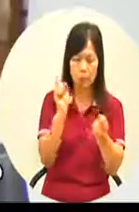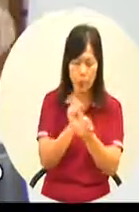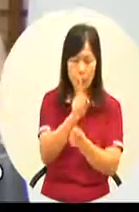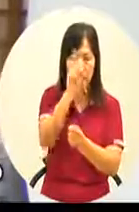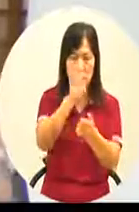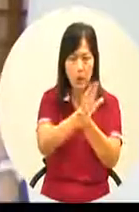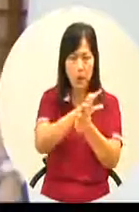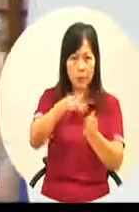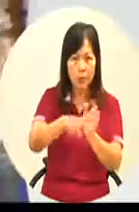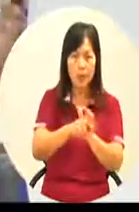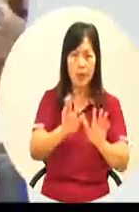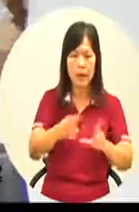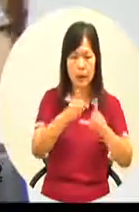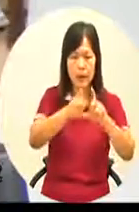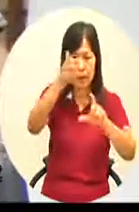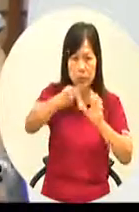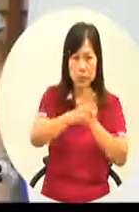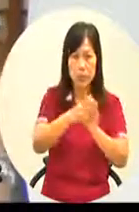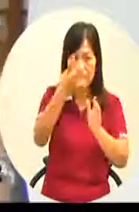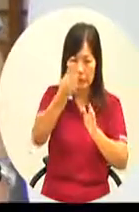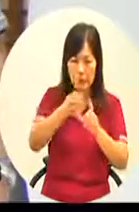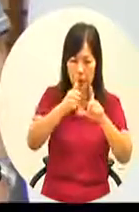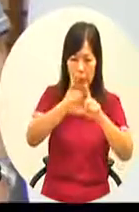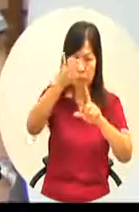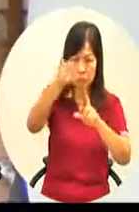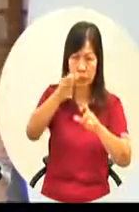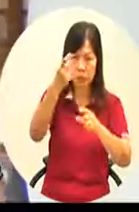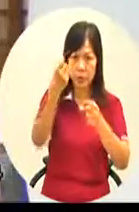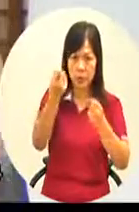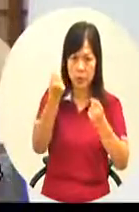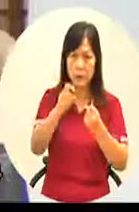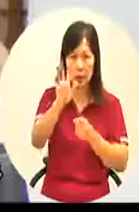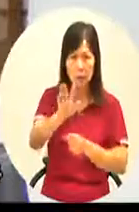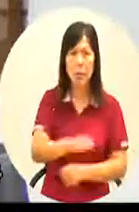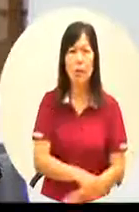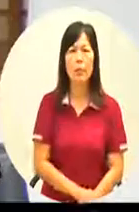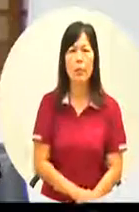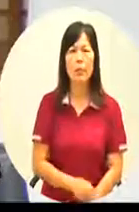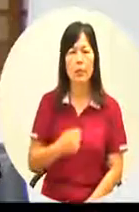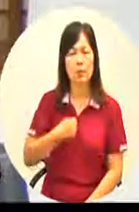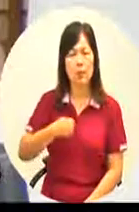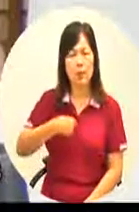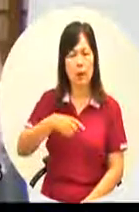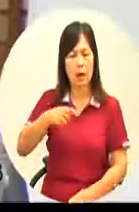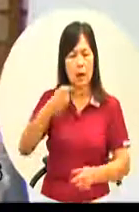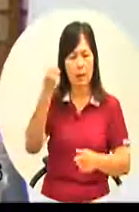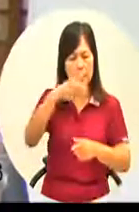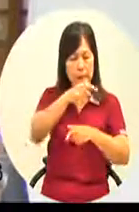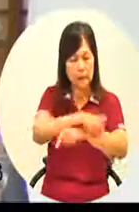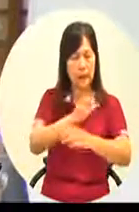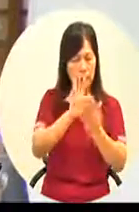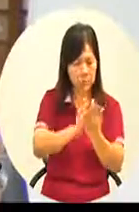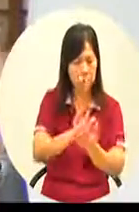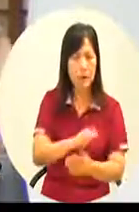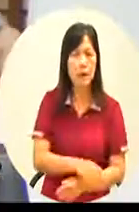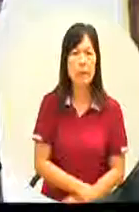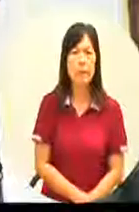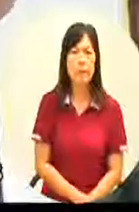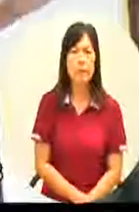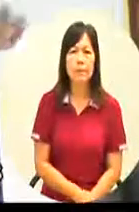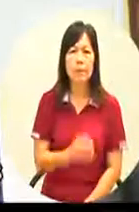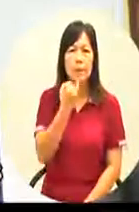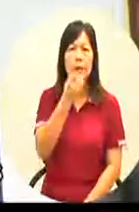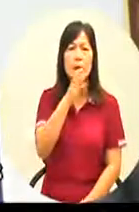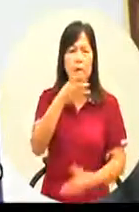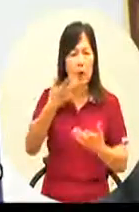我想两个区长在这里，几个区长都在哈。我们要新南向，结果呢，我们很多的